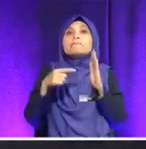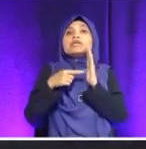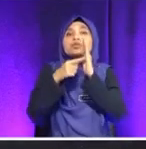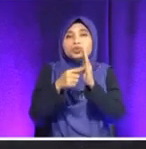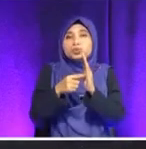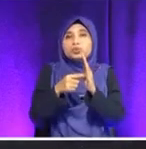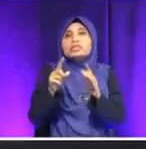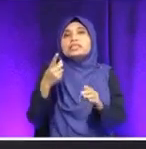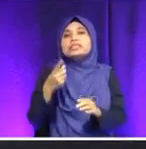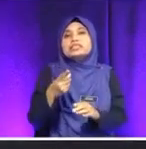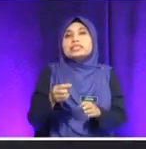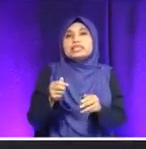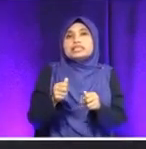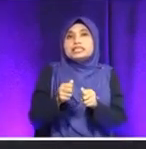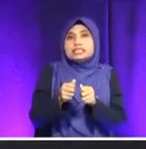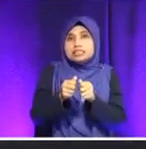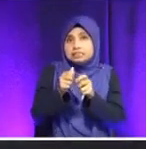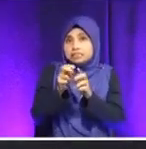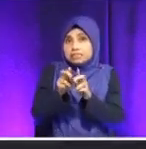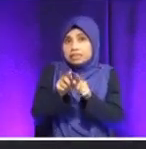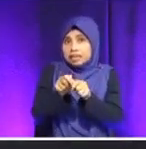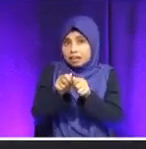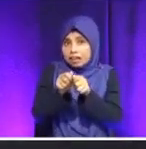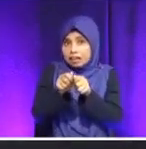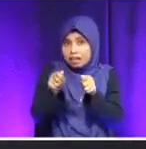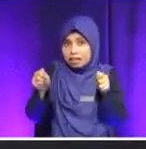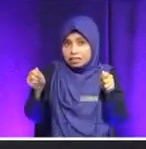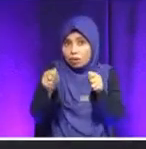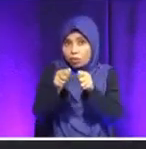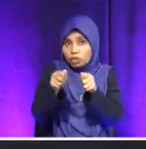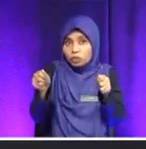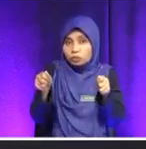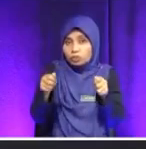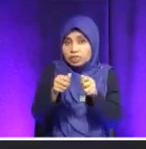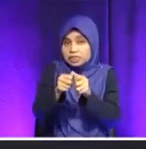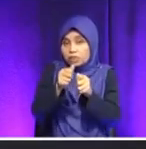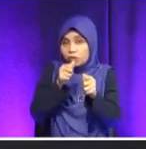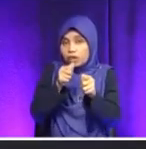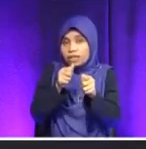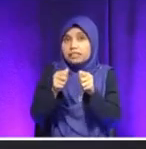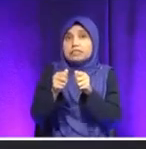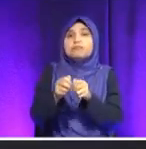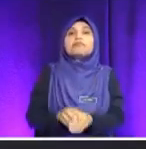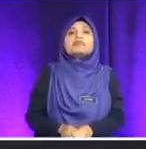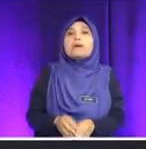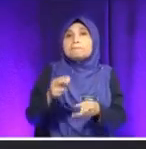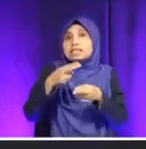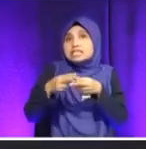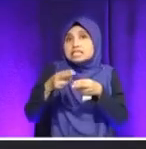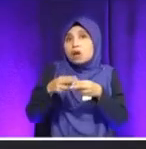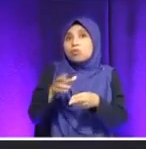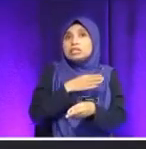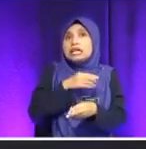guide sahaja. Macam mana jarak kita nak dia tu. Jarak dia. Okey, cikgu. Sebab dia punya sudu, kedudukan sudu dan pisau dan garfu